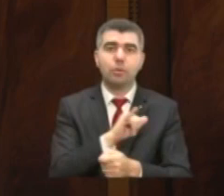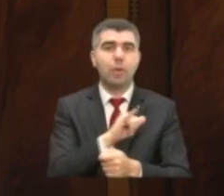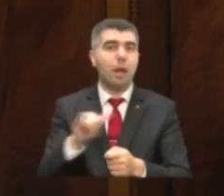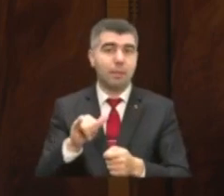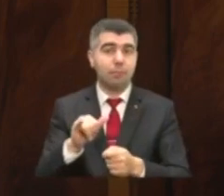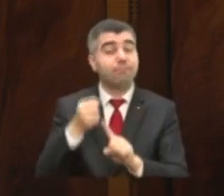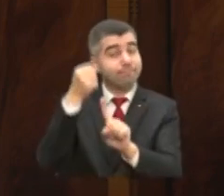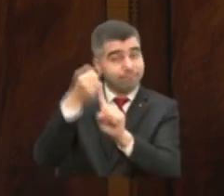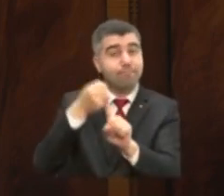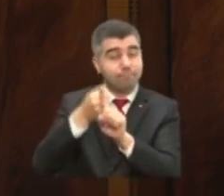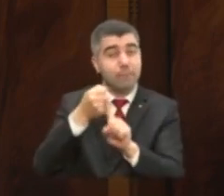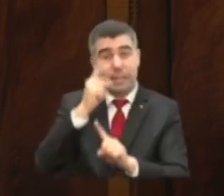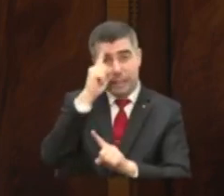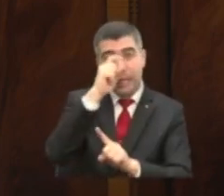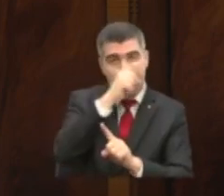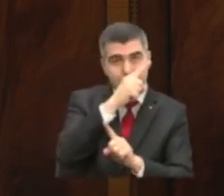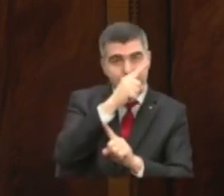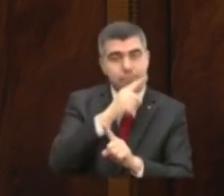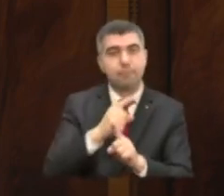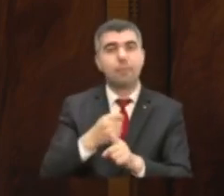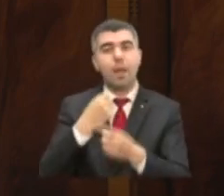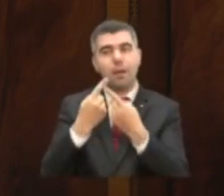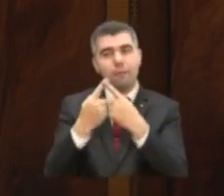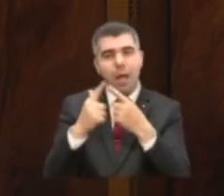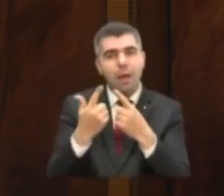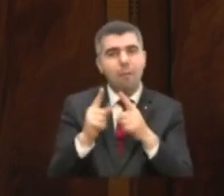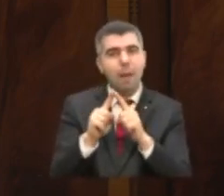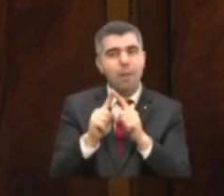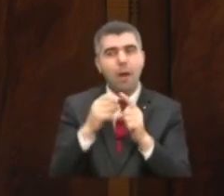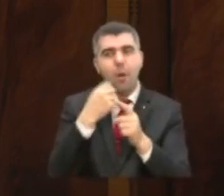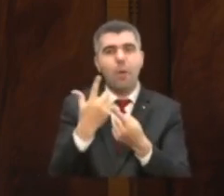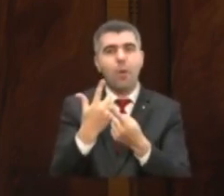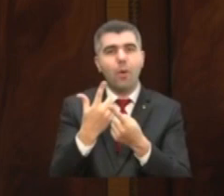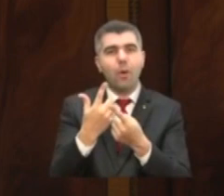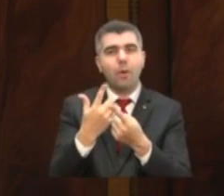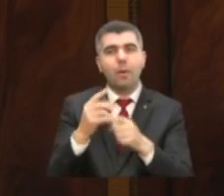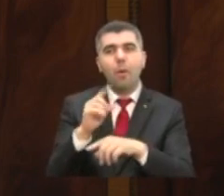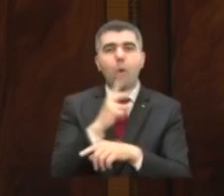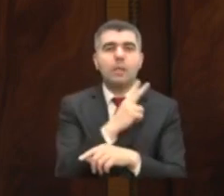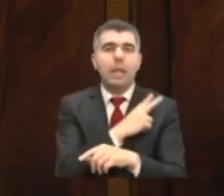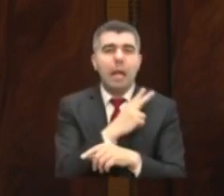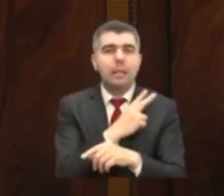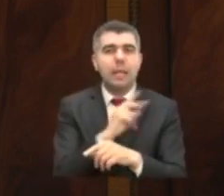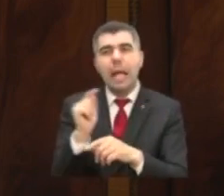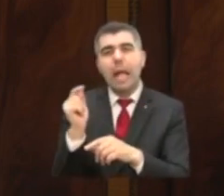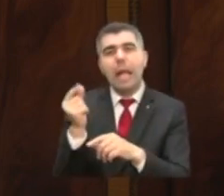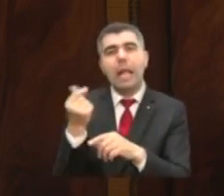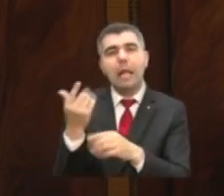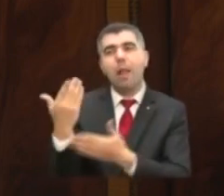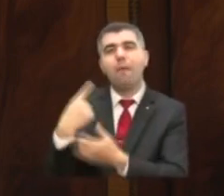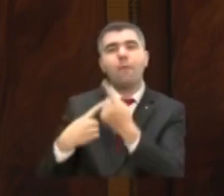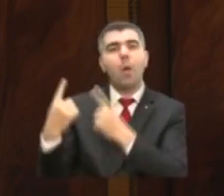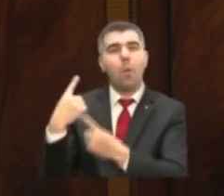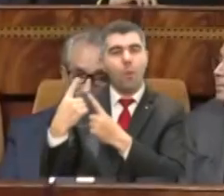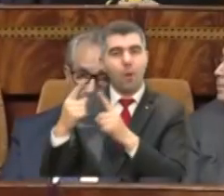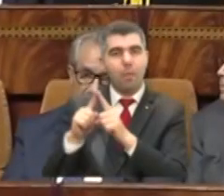كبير بذلته الدولة أولا لتجاوز الخصاص، ولكن هو أيضا يفيد فئات واسعة من الشباب